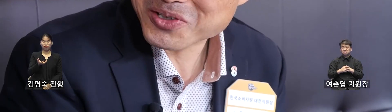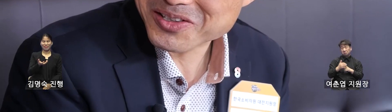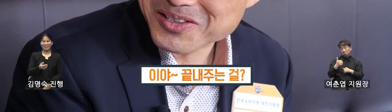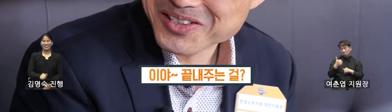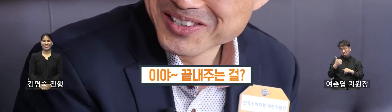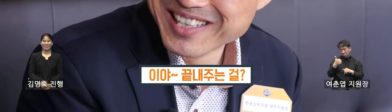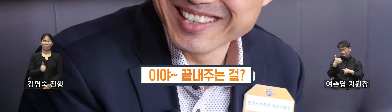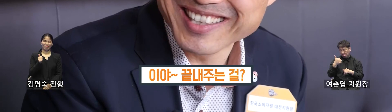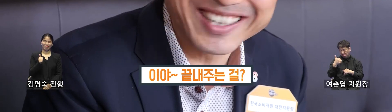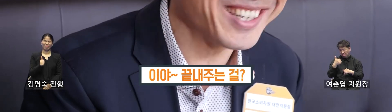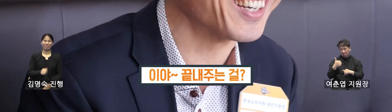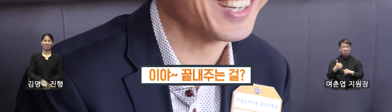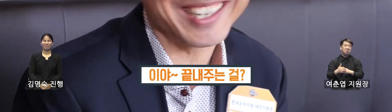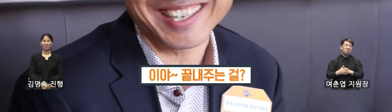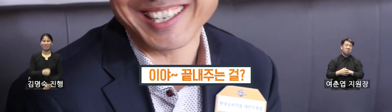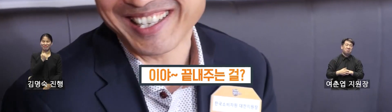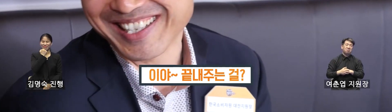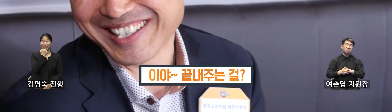끝내주는데요.